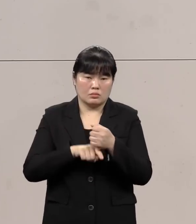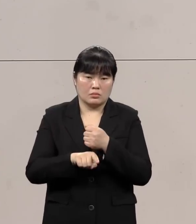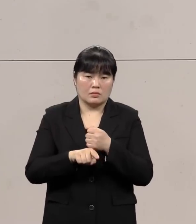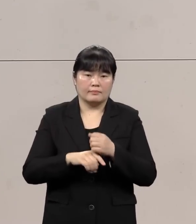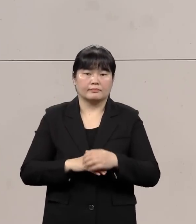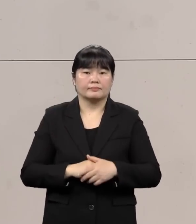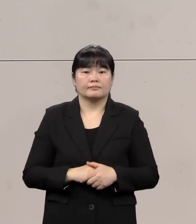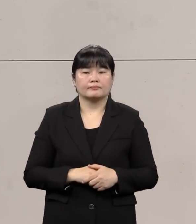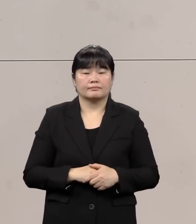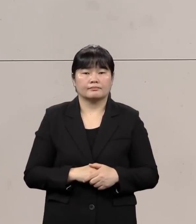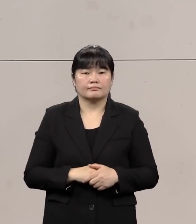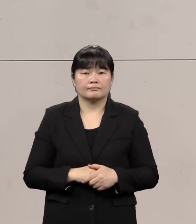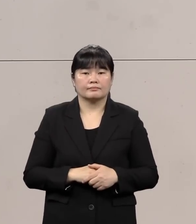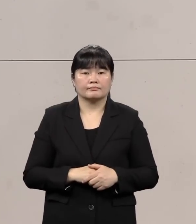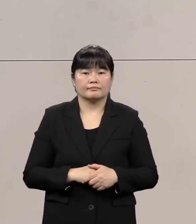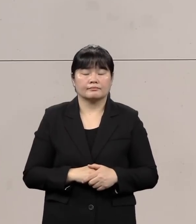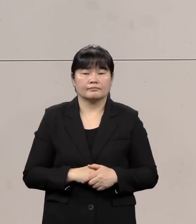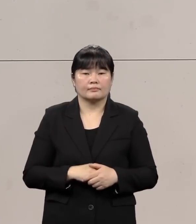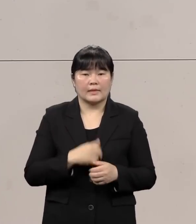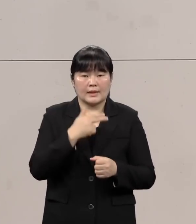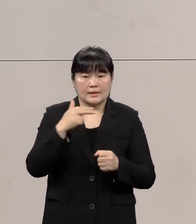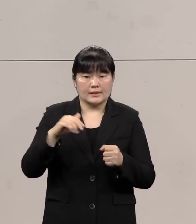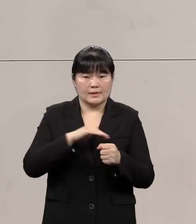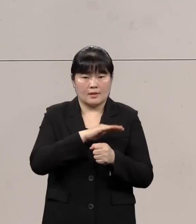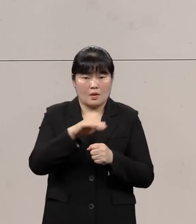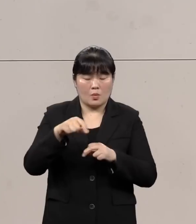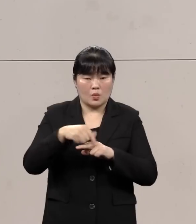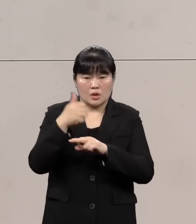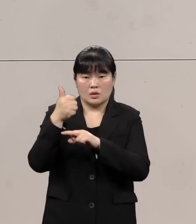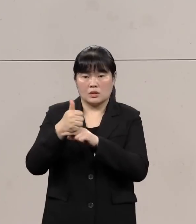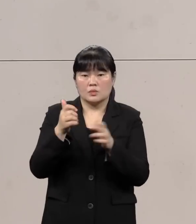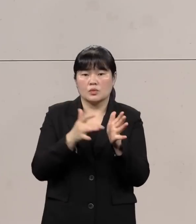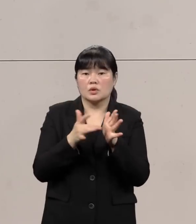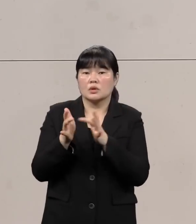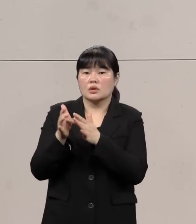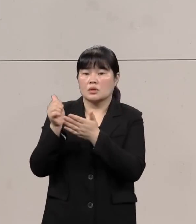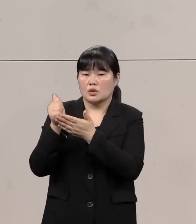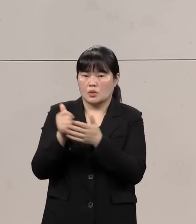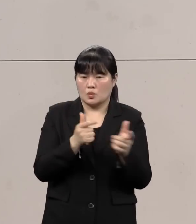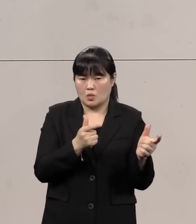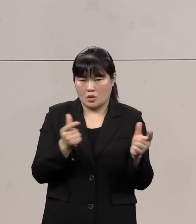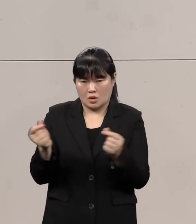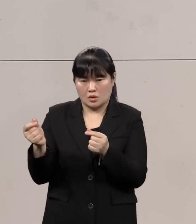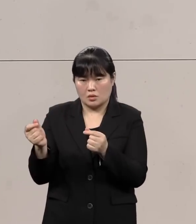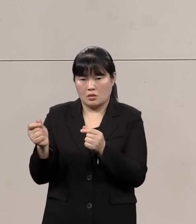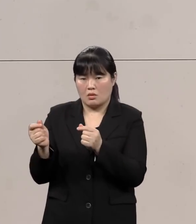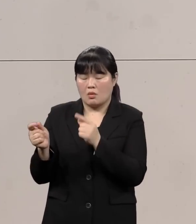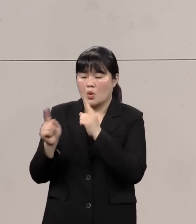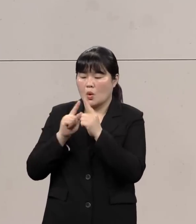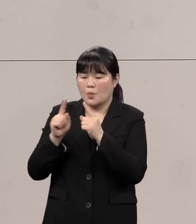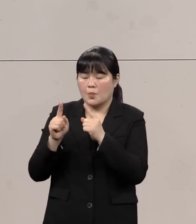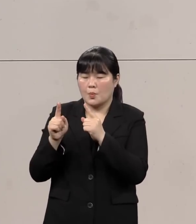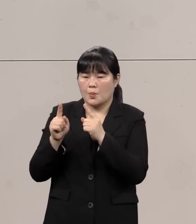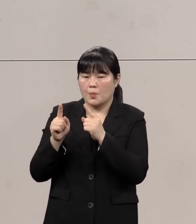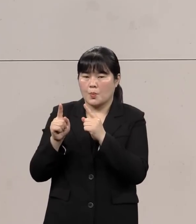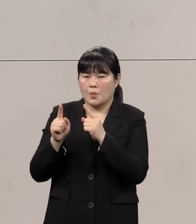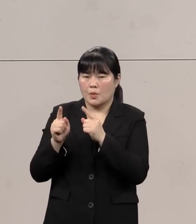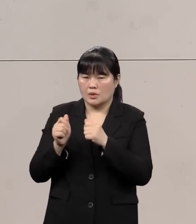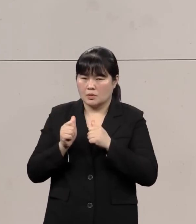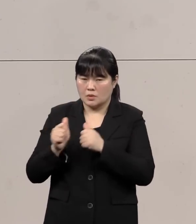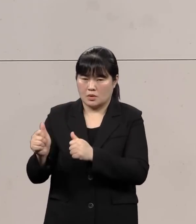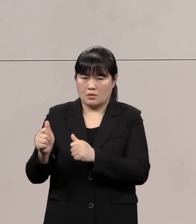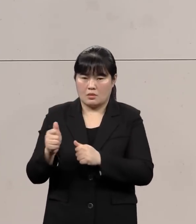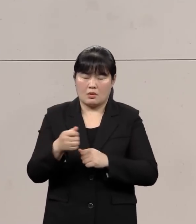오늘이라는 낙원은 자비로우신 임금이신 예수님과 일치하여 나에게 상처 주니를